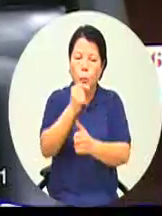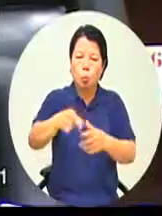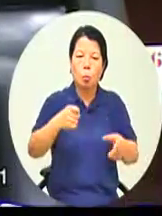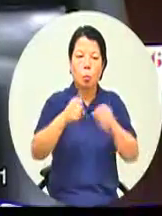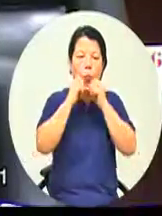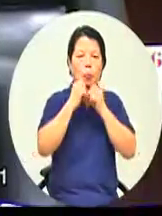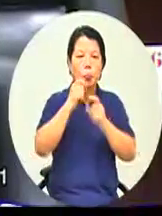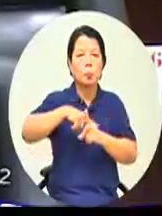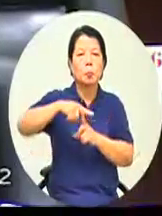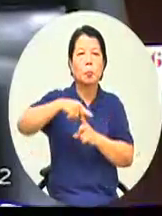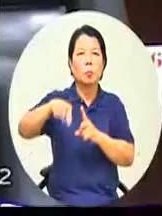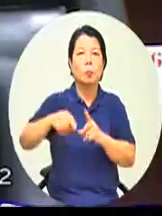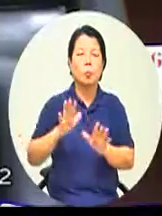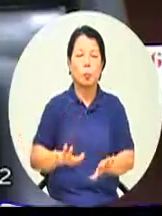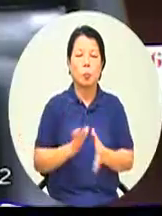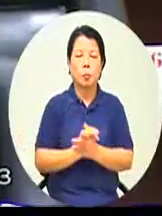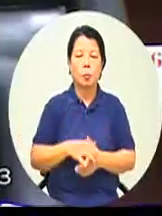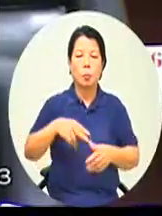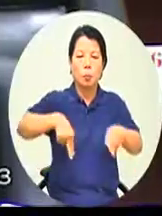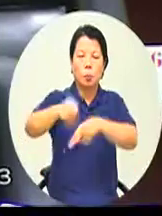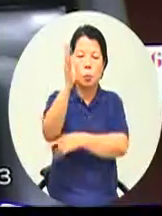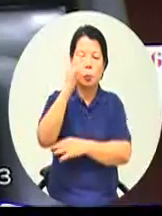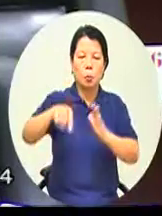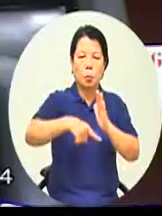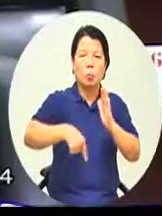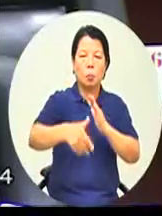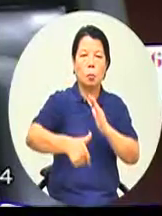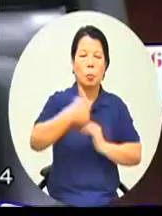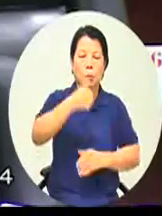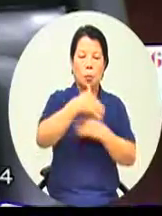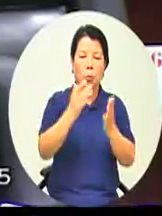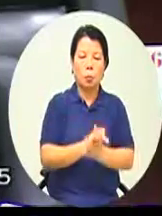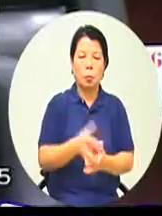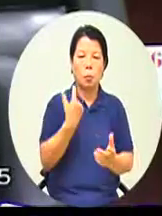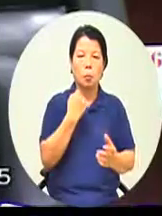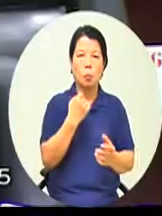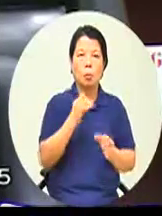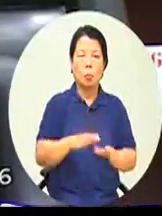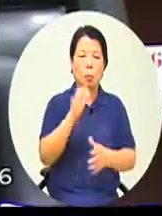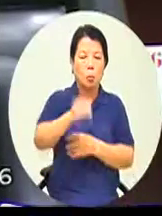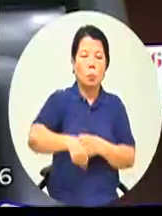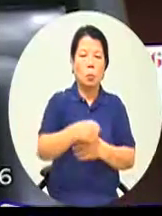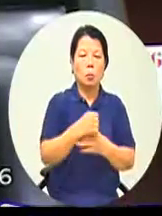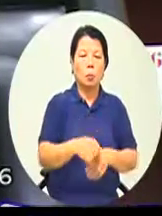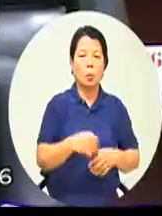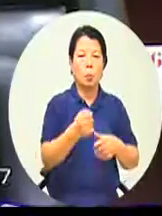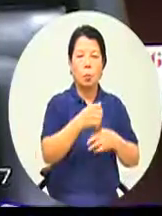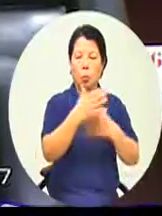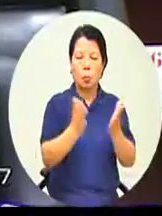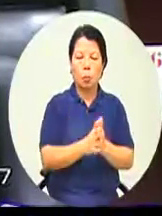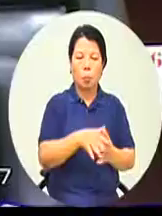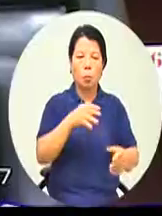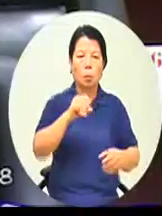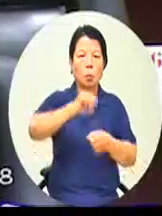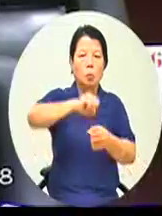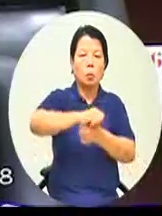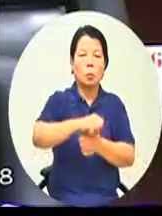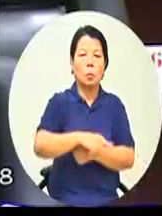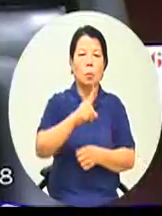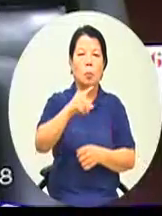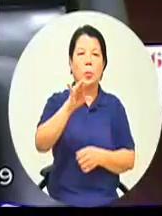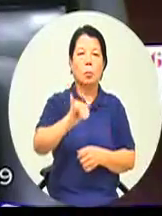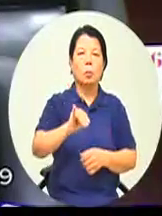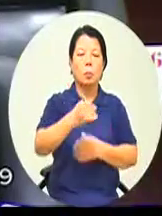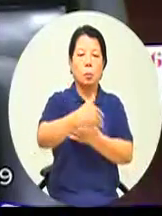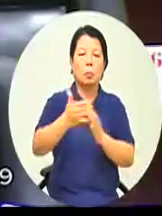别是我们现在行政院又核定整个幼儿园公共化的幼儿园要增加到1000班，那我想知道说